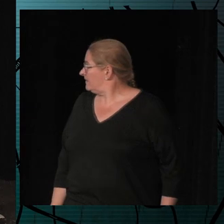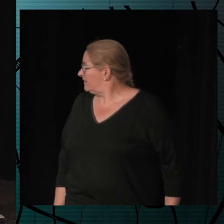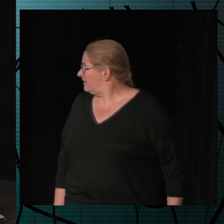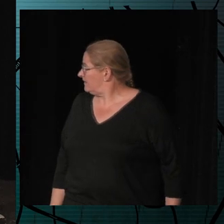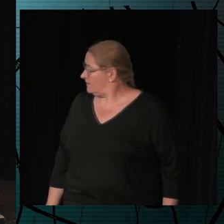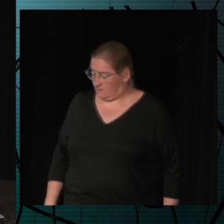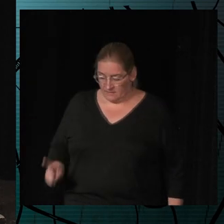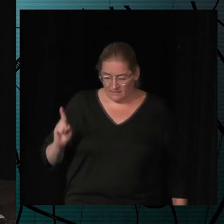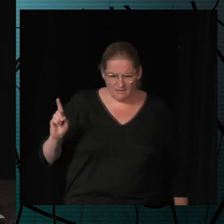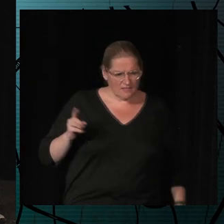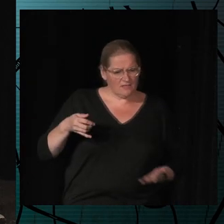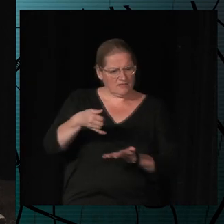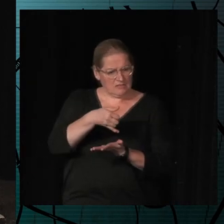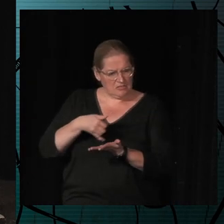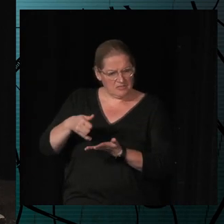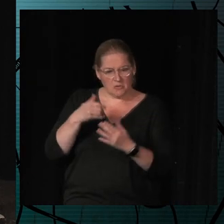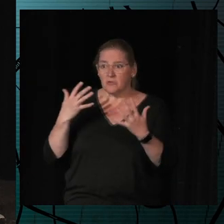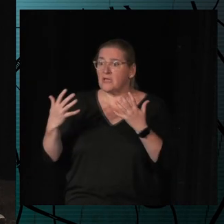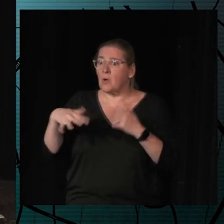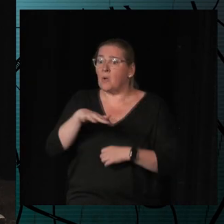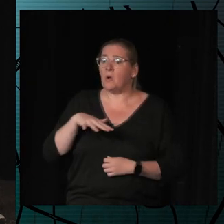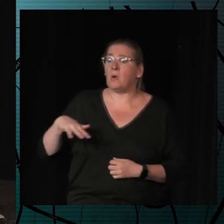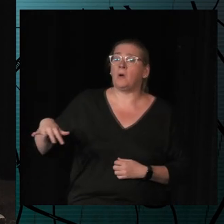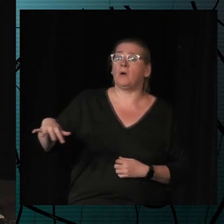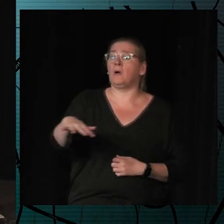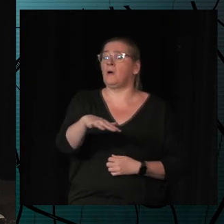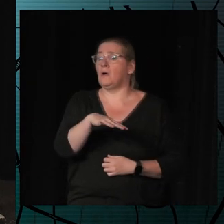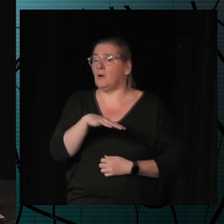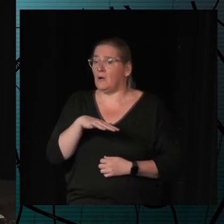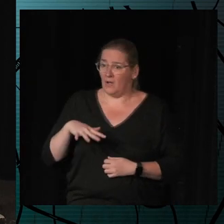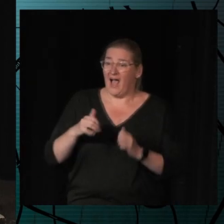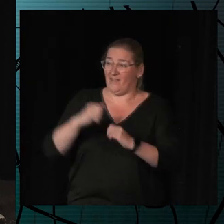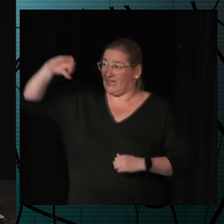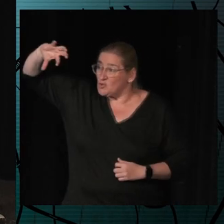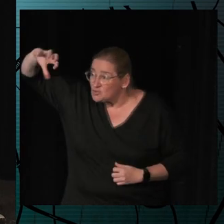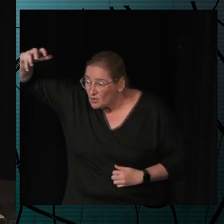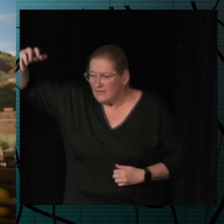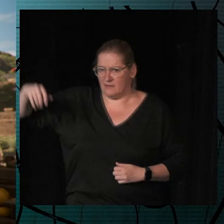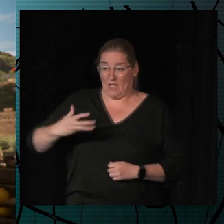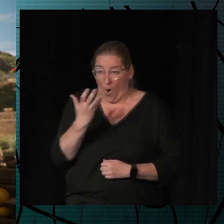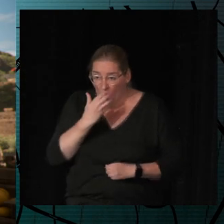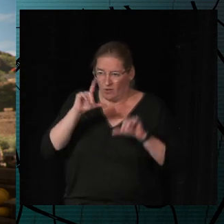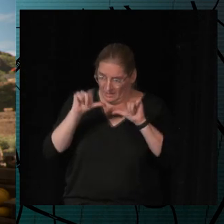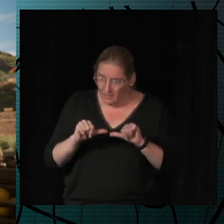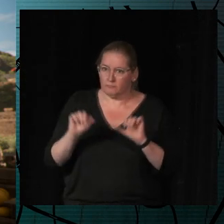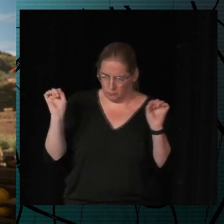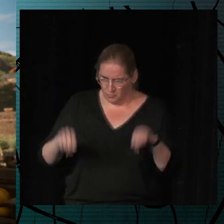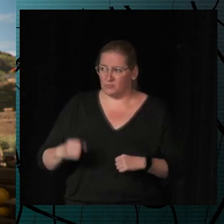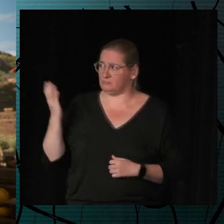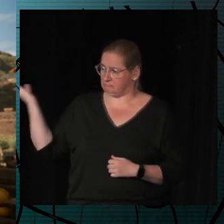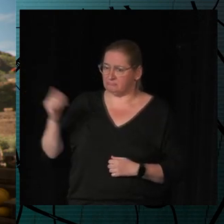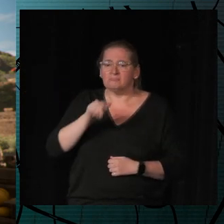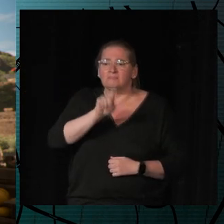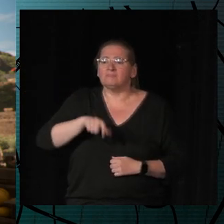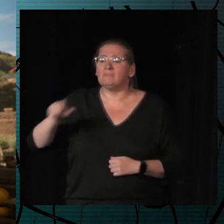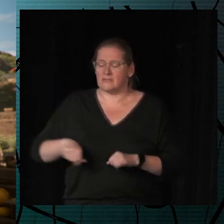sur laacunia je crois euh qui joue la carte justement de l'orreur en plein soleil dont tu parlais juste maintenant et les développeurs ont